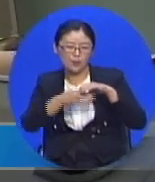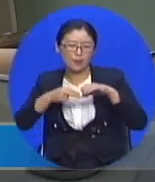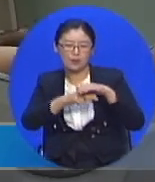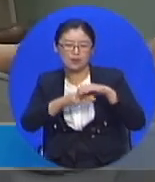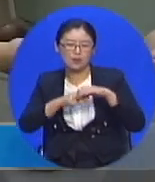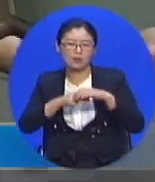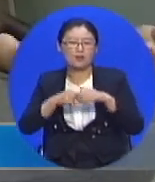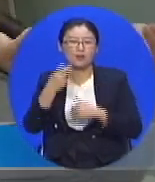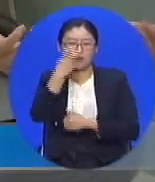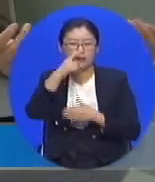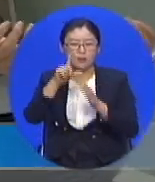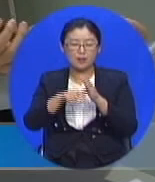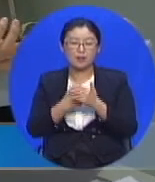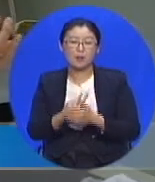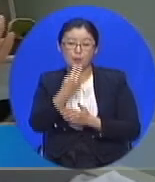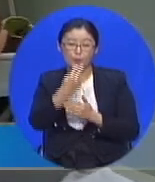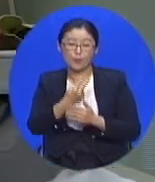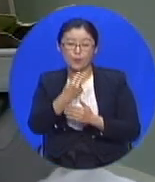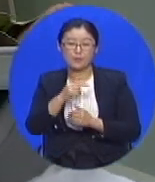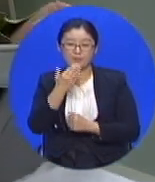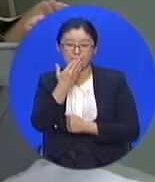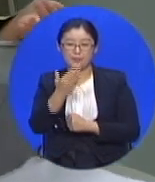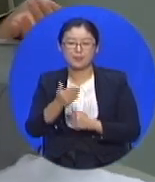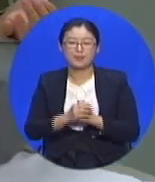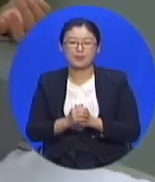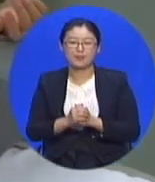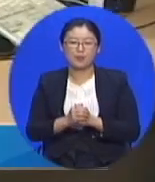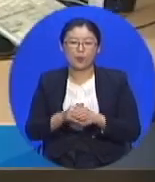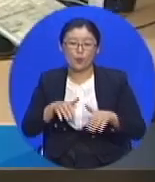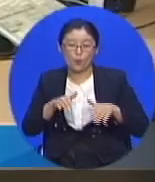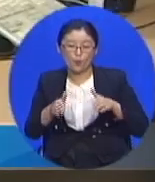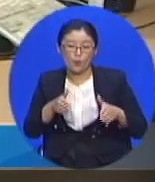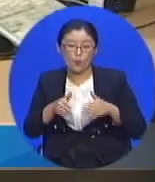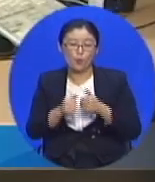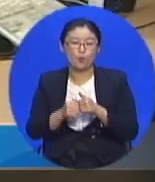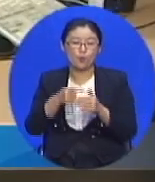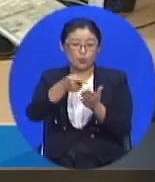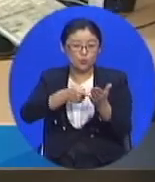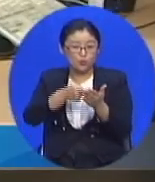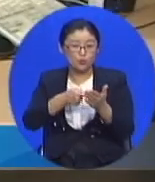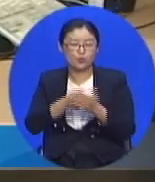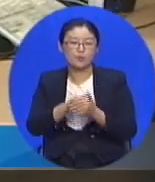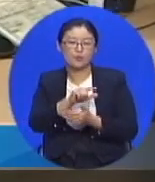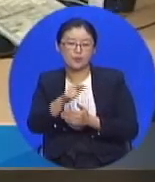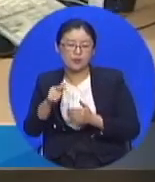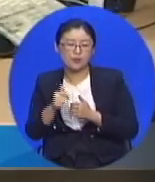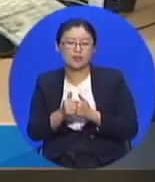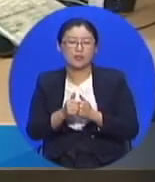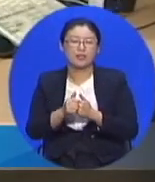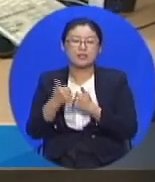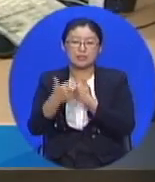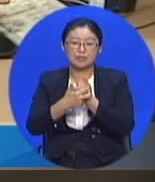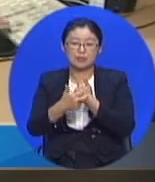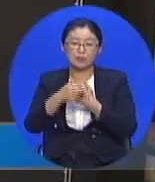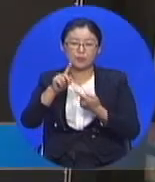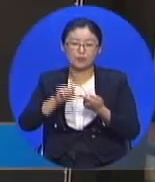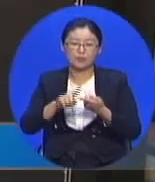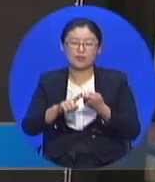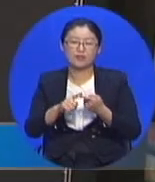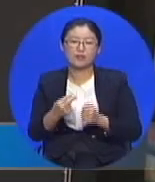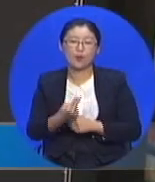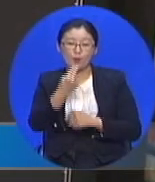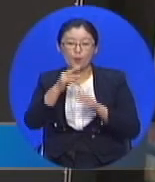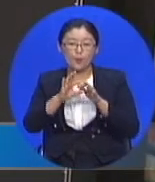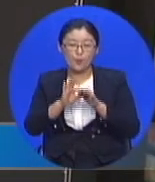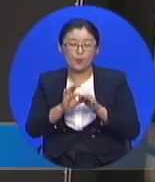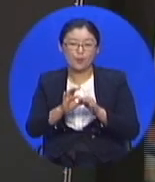검사를 받을 때도 건강보험이 적용되며 로봇 수술과 캡슐 내시경 등 사회적 수요가 큰 의료에 대해서도 건강보험을 통해